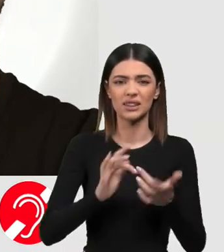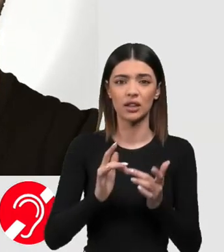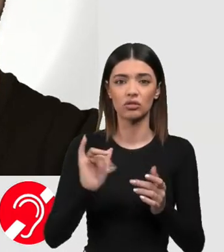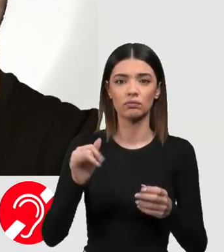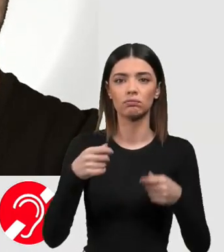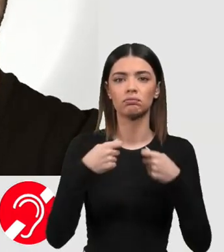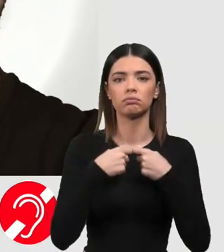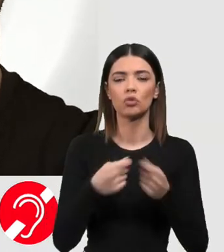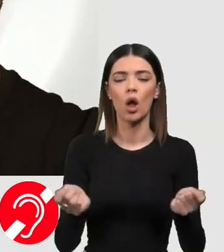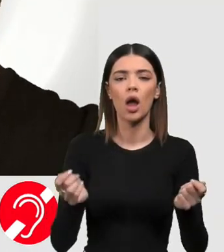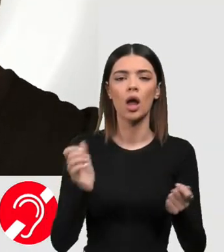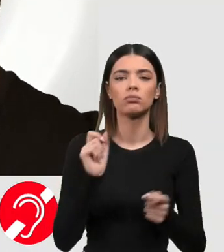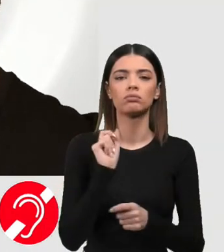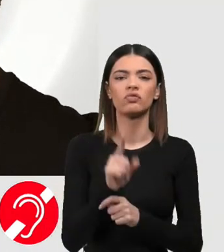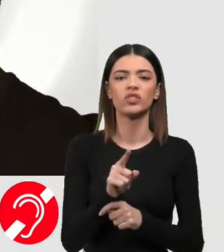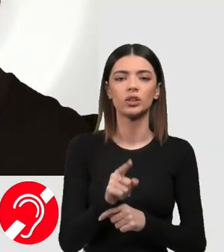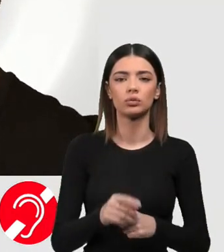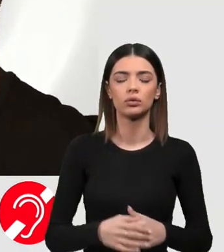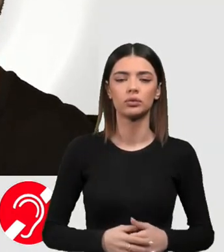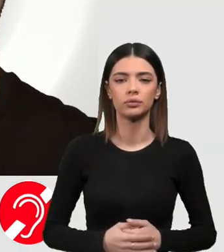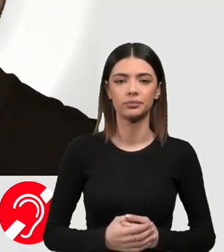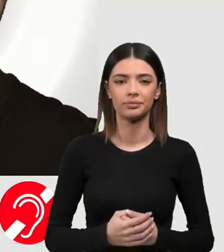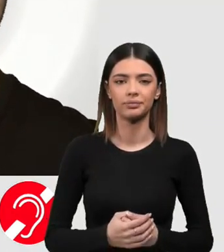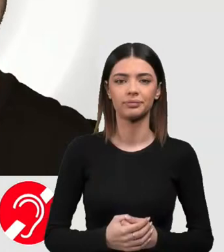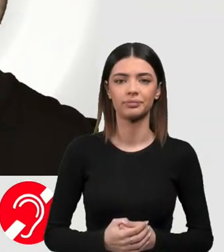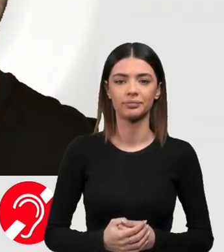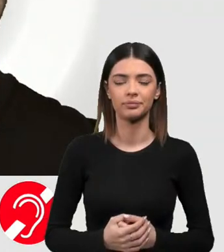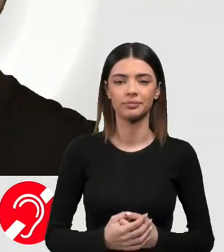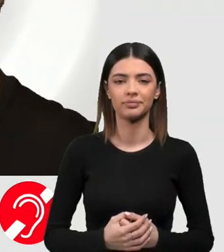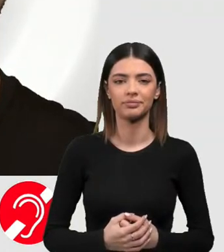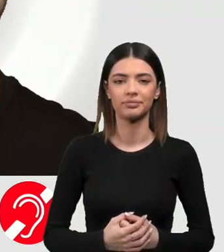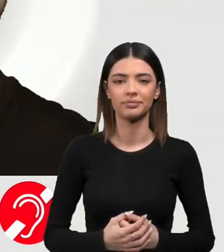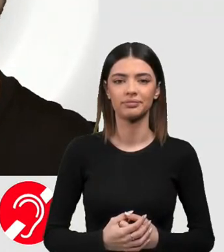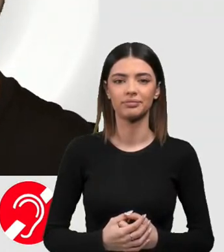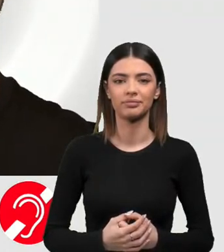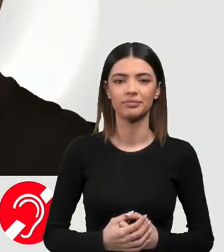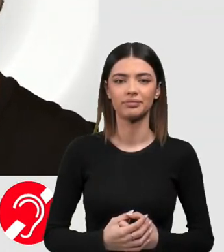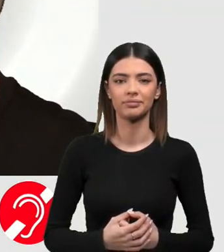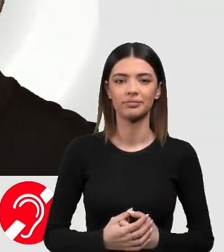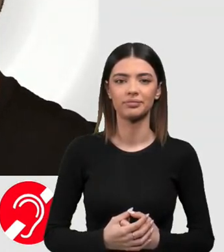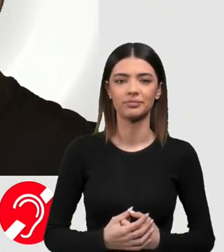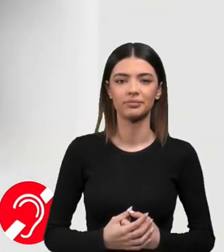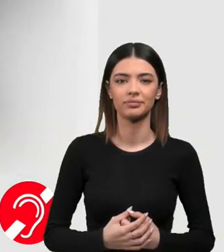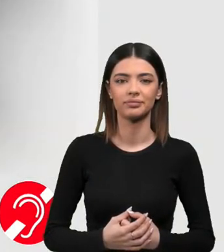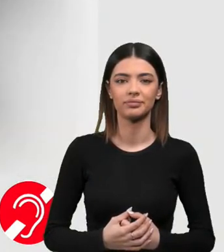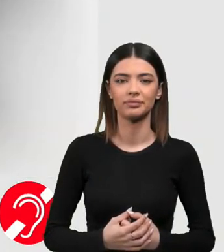deja sold out. Faust de la Radu Stanca Sibiu, să ne înțelegem. Mergem la vară.